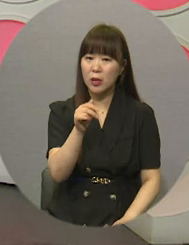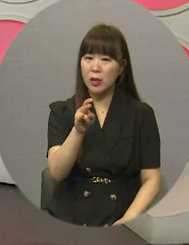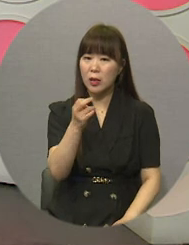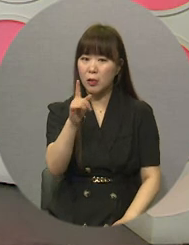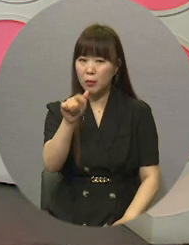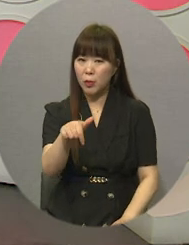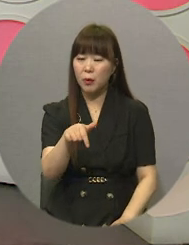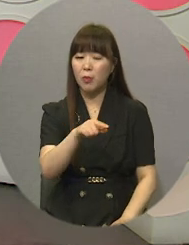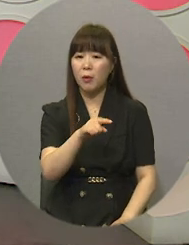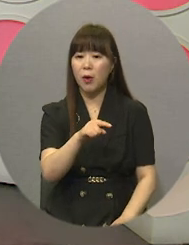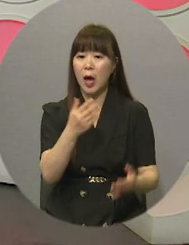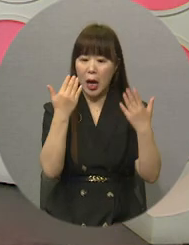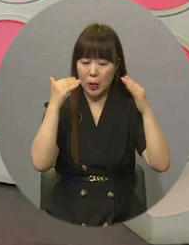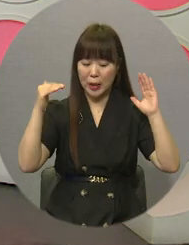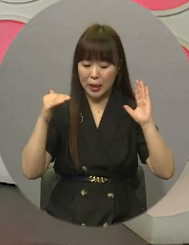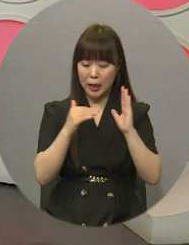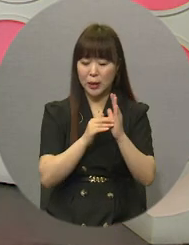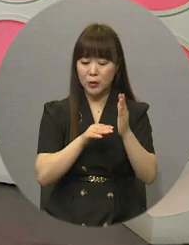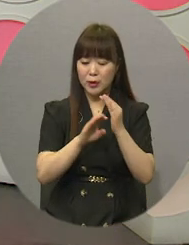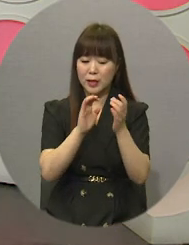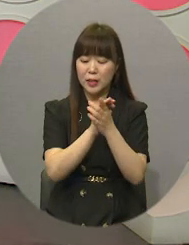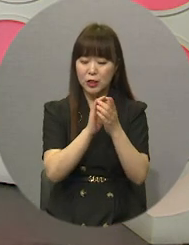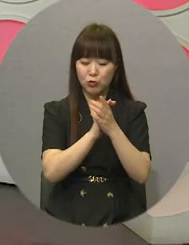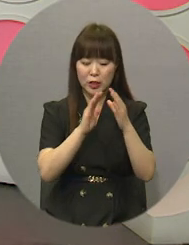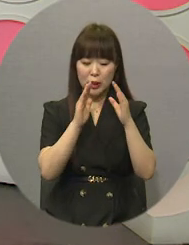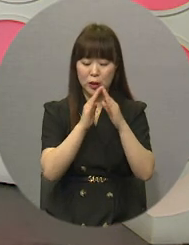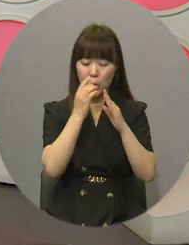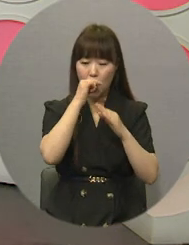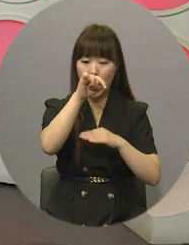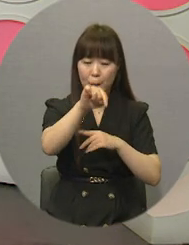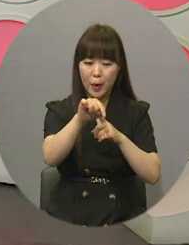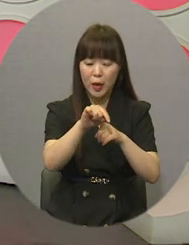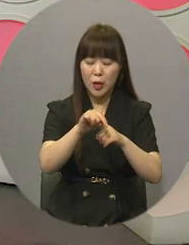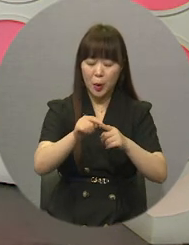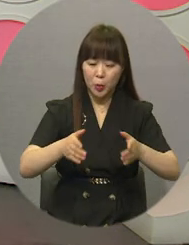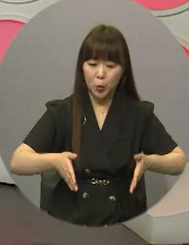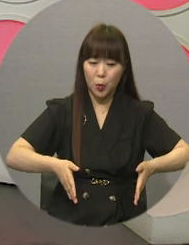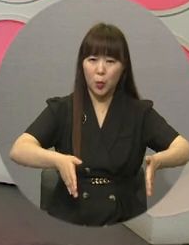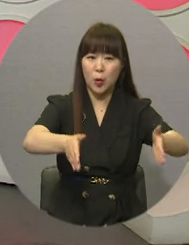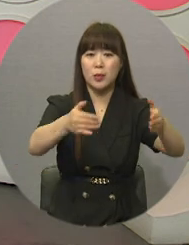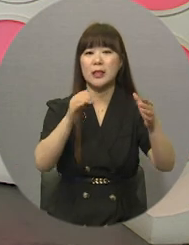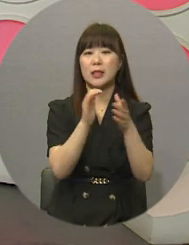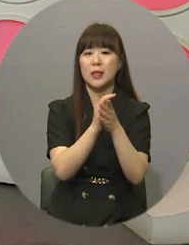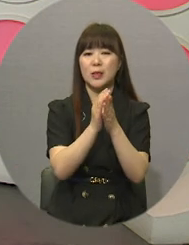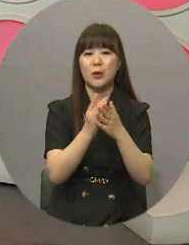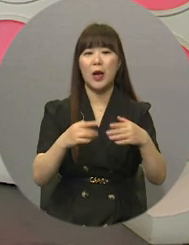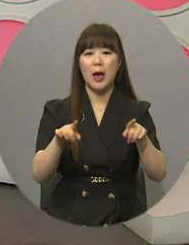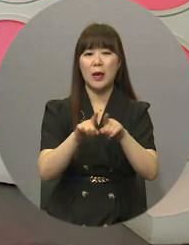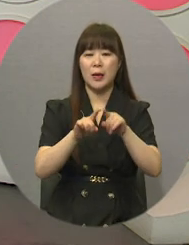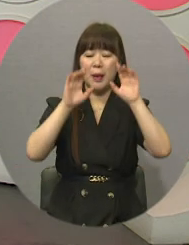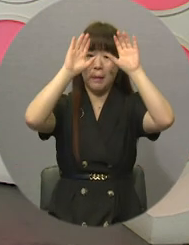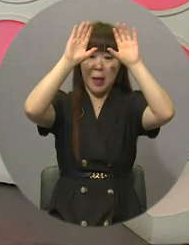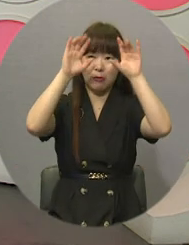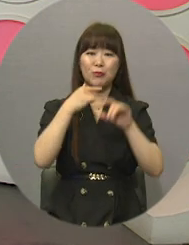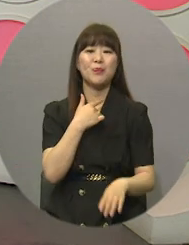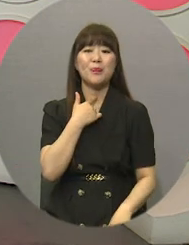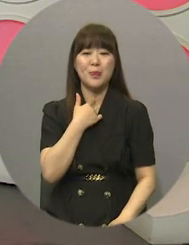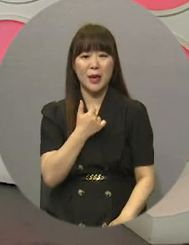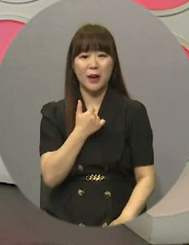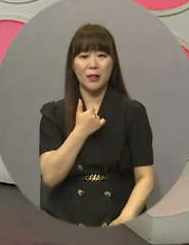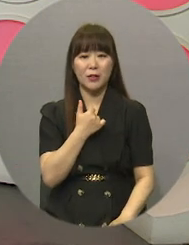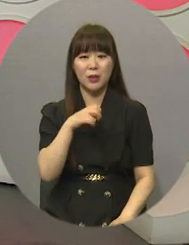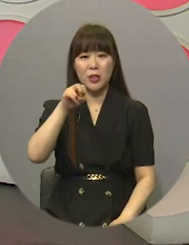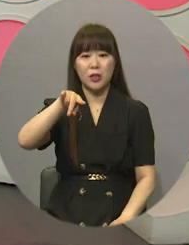심해목. 학교가 끝나면 친구 집앞 넓은 도로에서 친구와 같이 배구를 했던